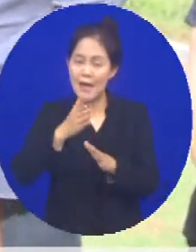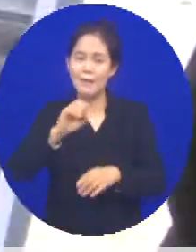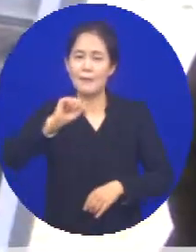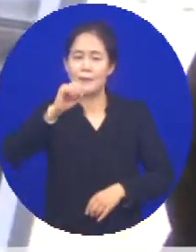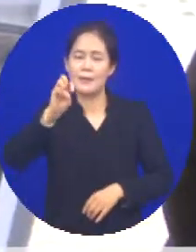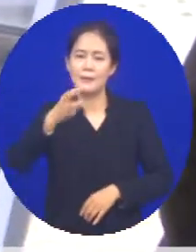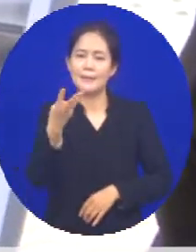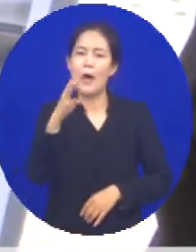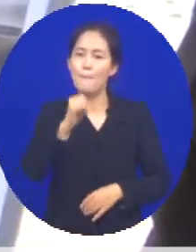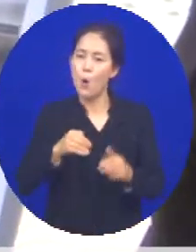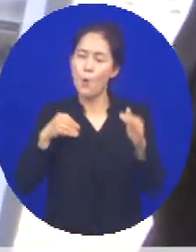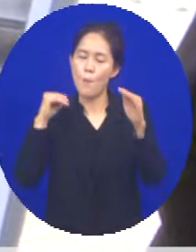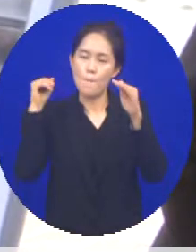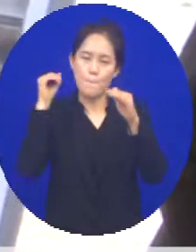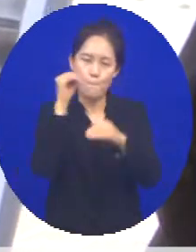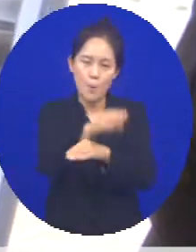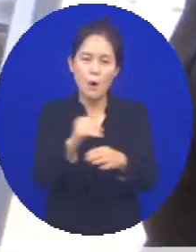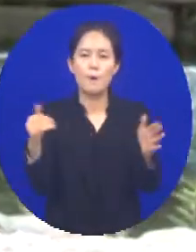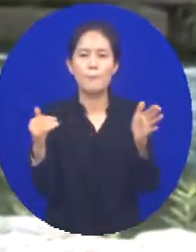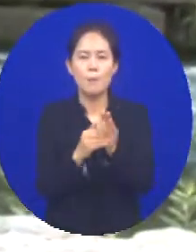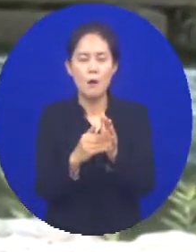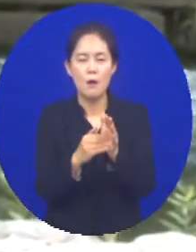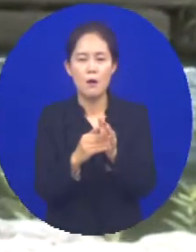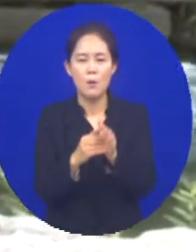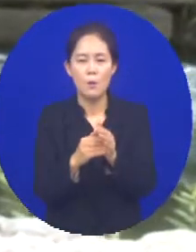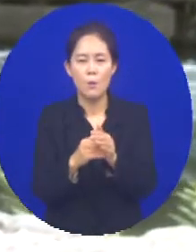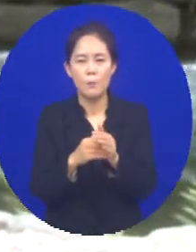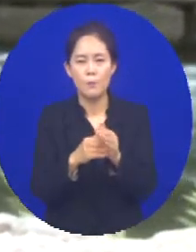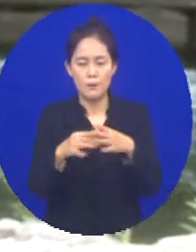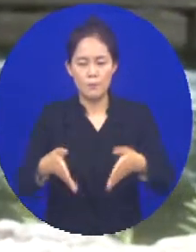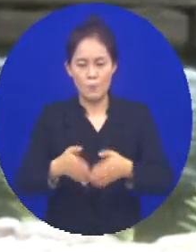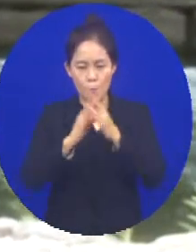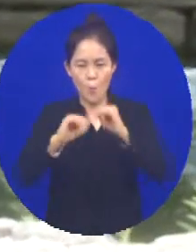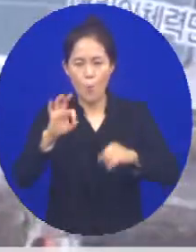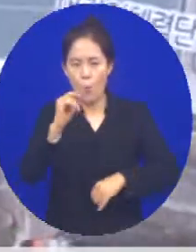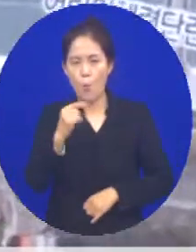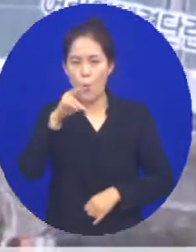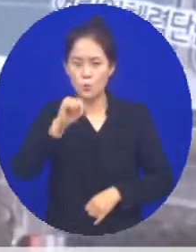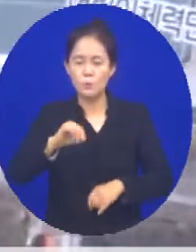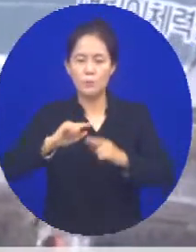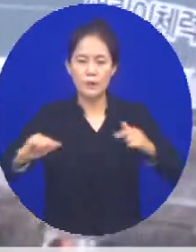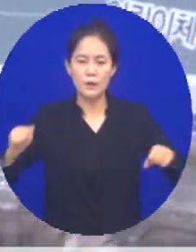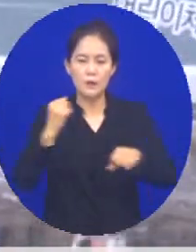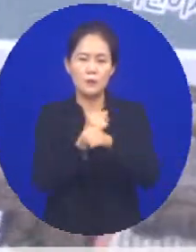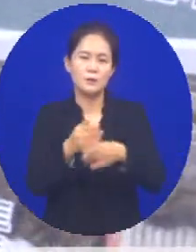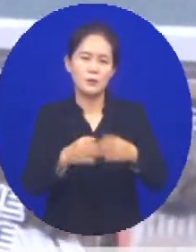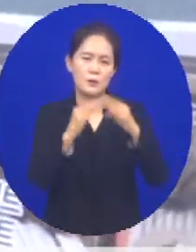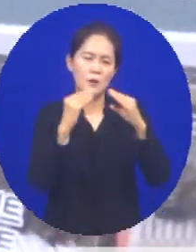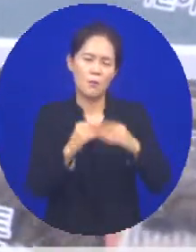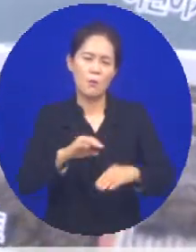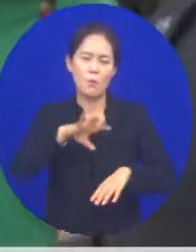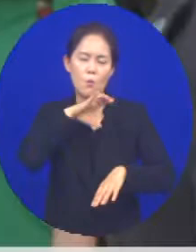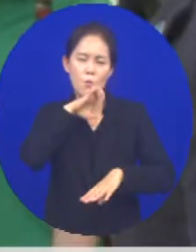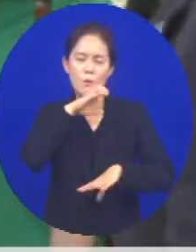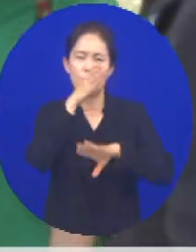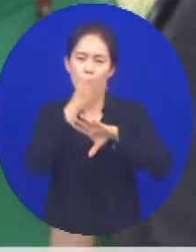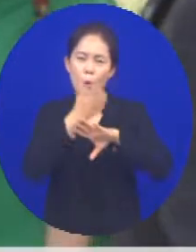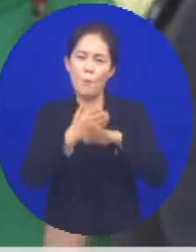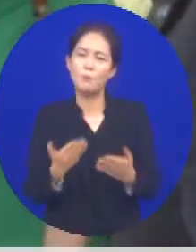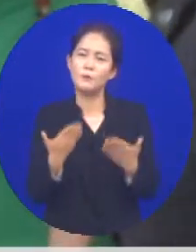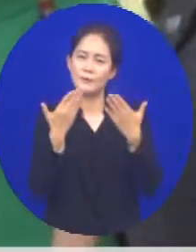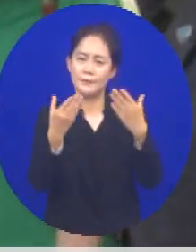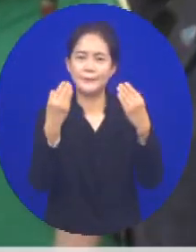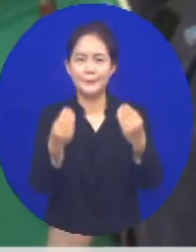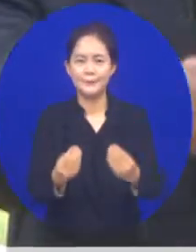하루 135 톤 용량의 오수 펌프 가 설치된 현장에서 주민들은 100 시장에게 그간의 어려움과 치 에 대한